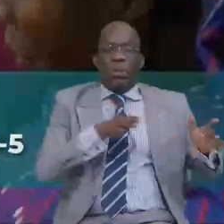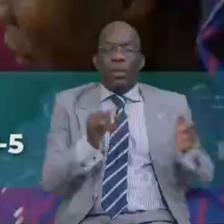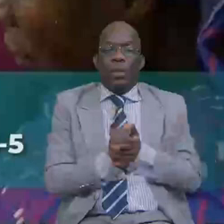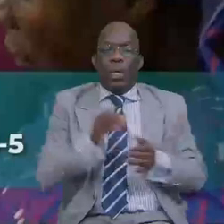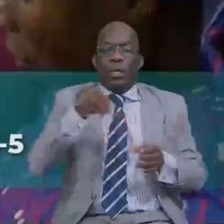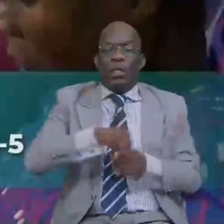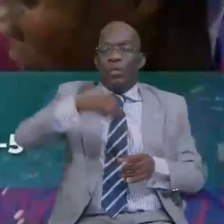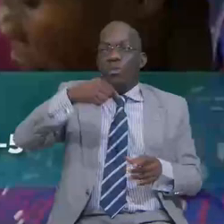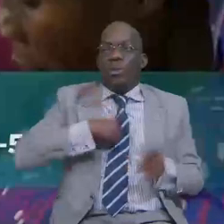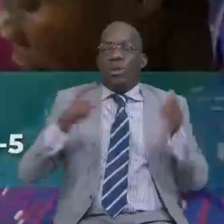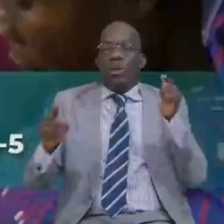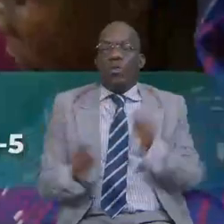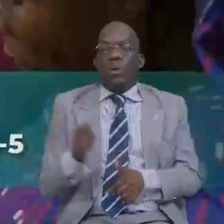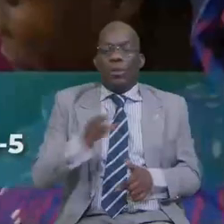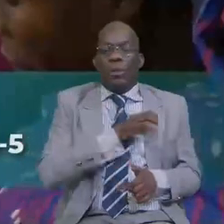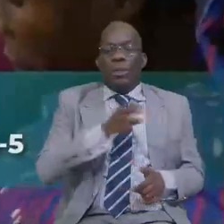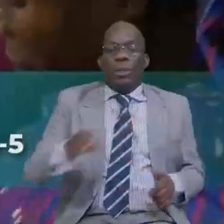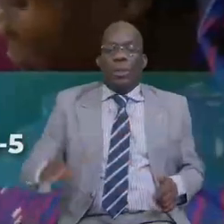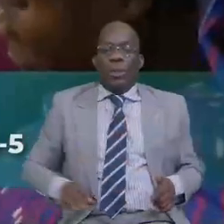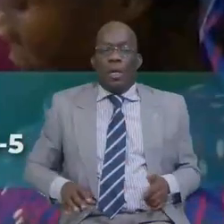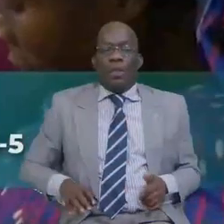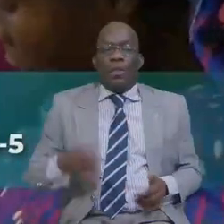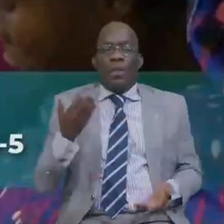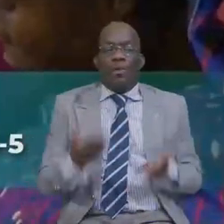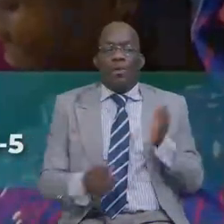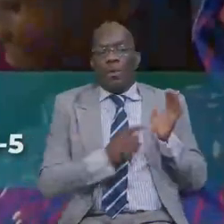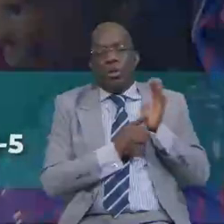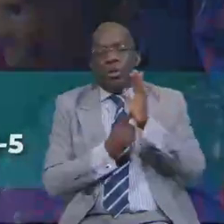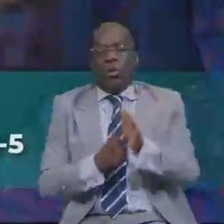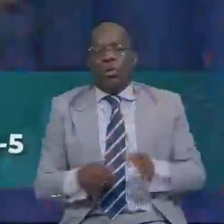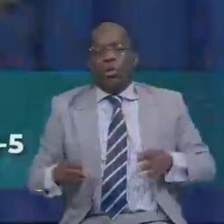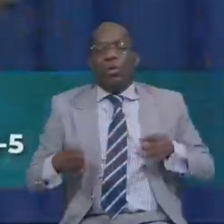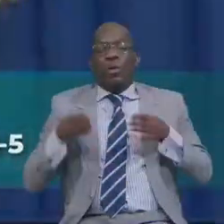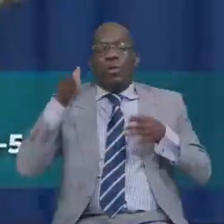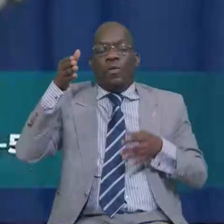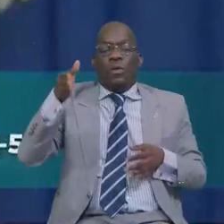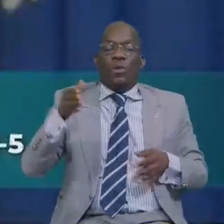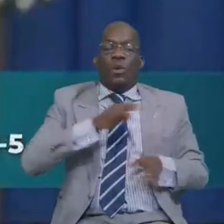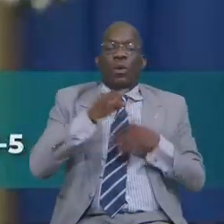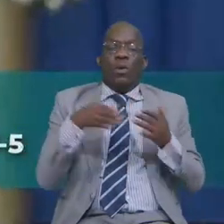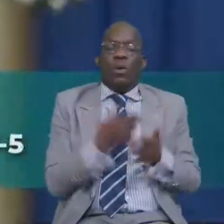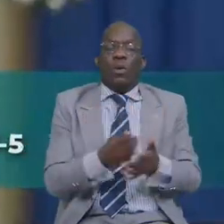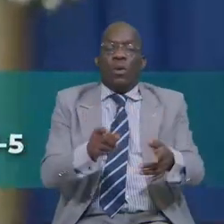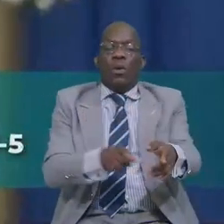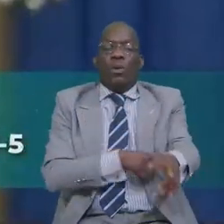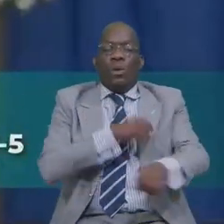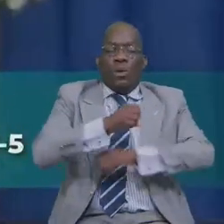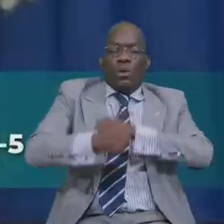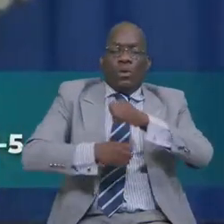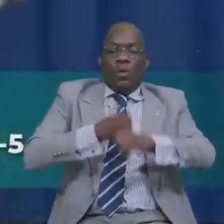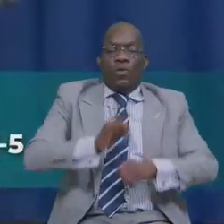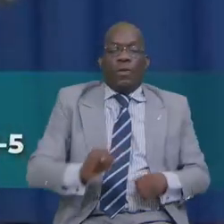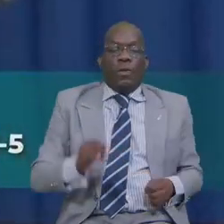Afin que Jésus-Christ fît voir en moi le premier toute sa longanimité, pour que